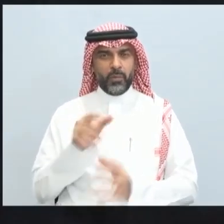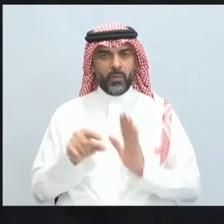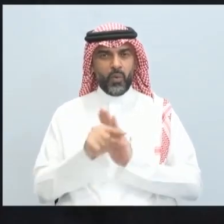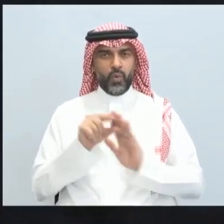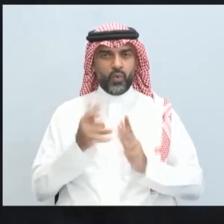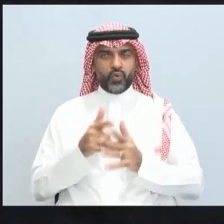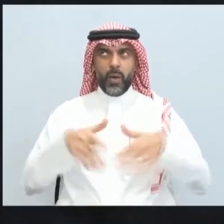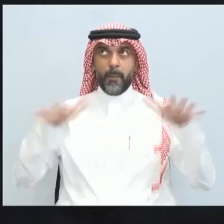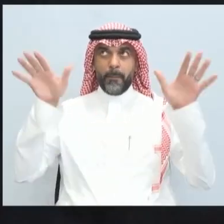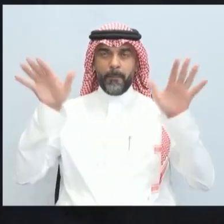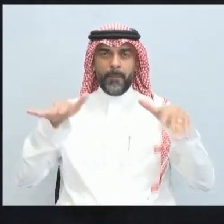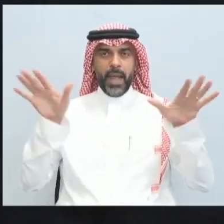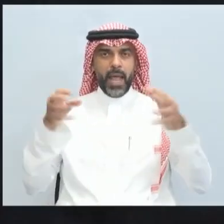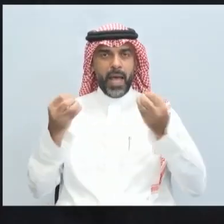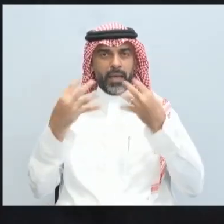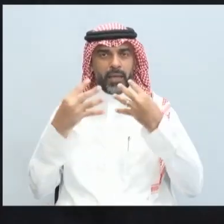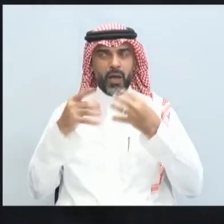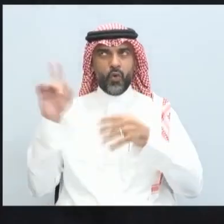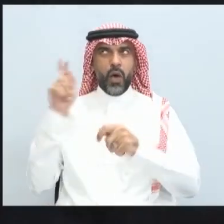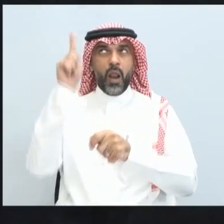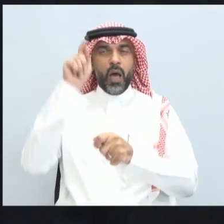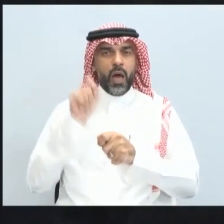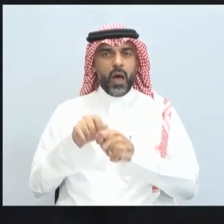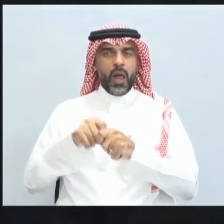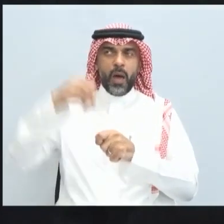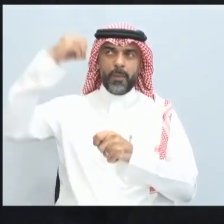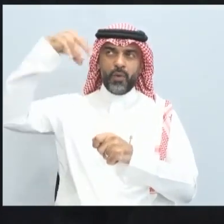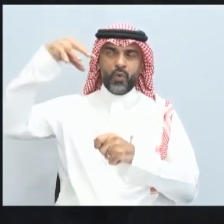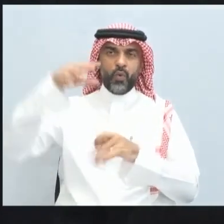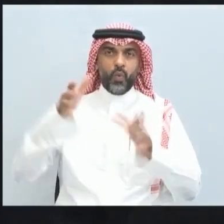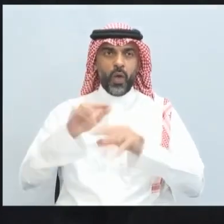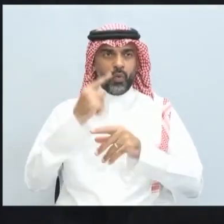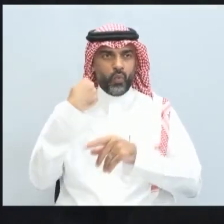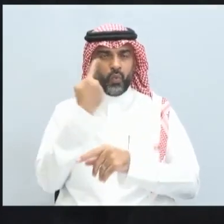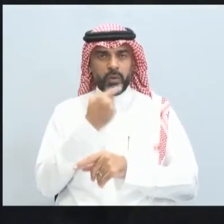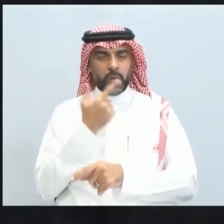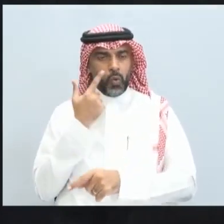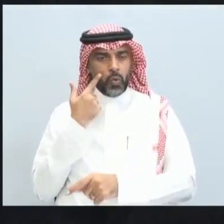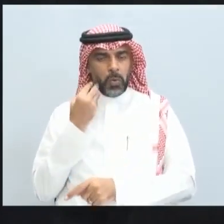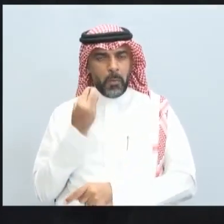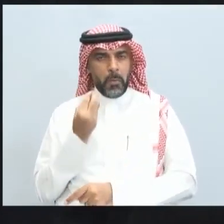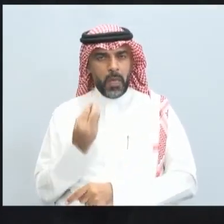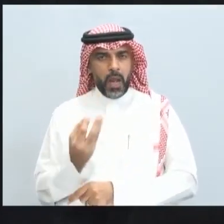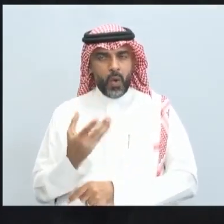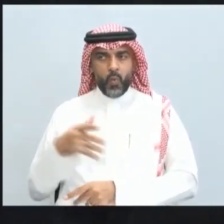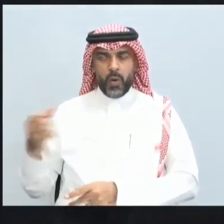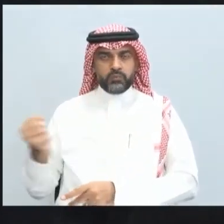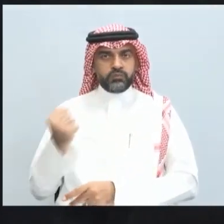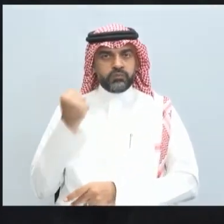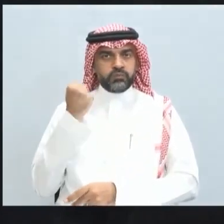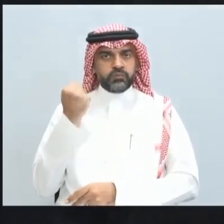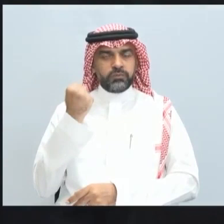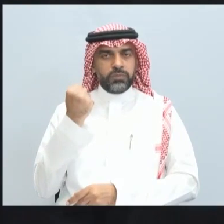خلقت من نور وتميزت بالجمال والعظمه والقدره الخارقه التي يعجز